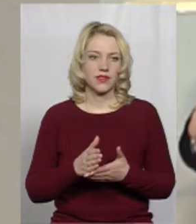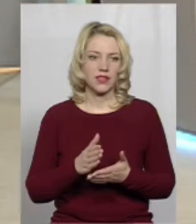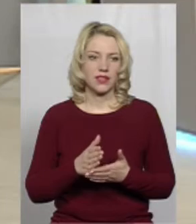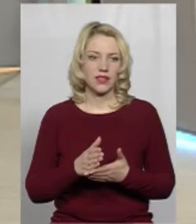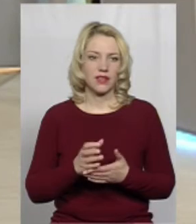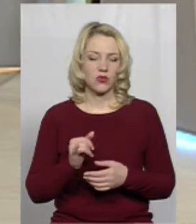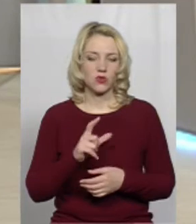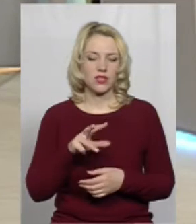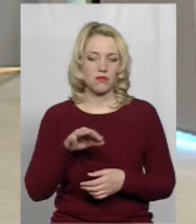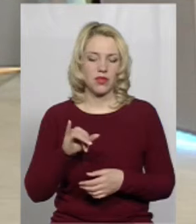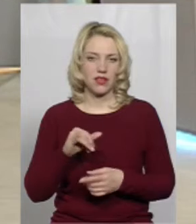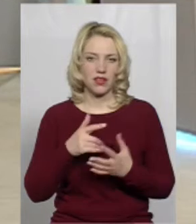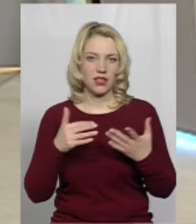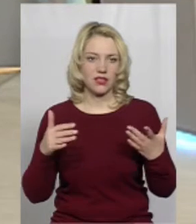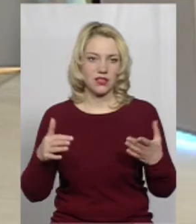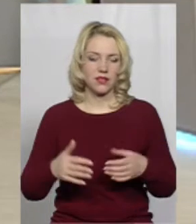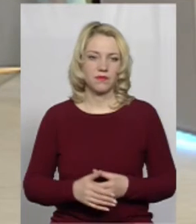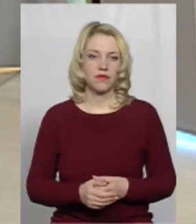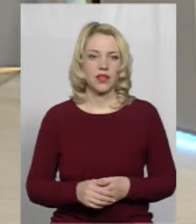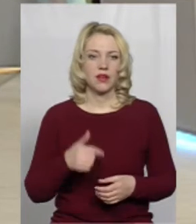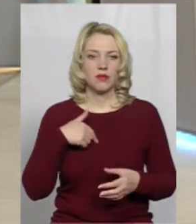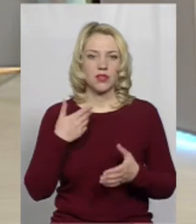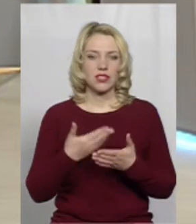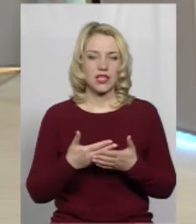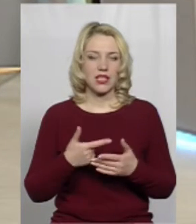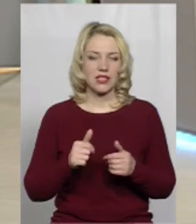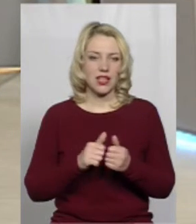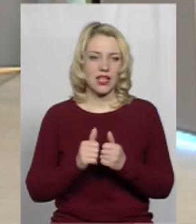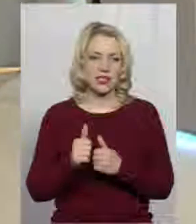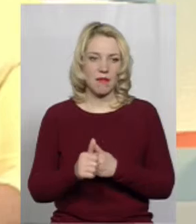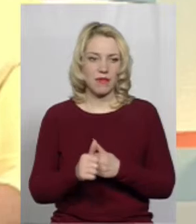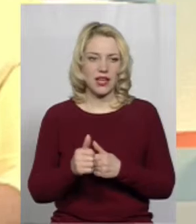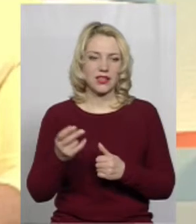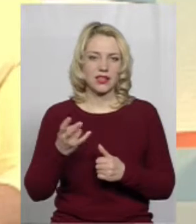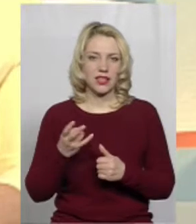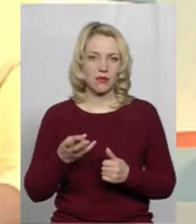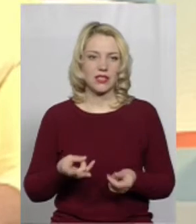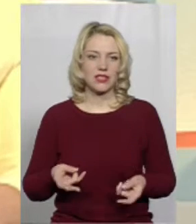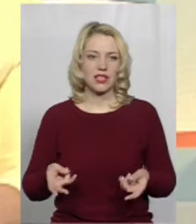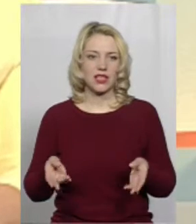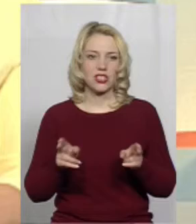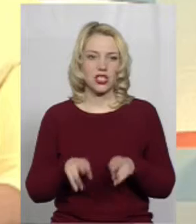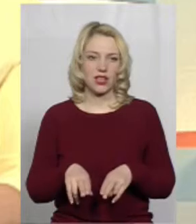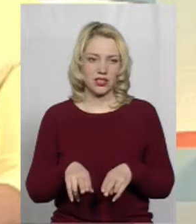є у ЗМІ, різних ЗМІ? Мені здається, насамперед треба залишатися